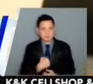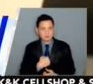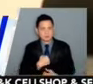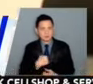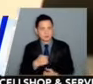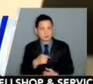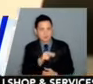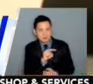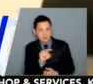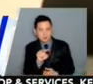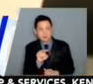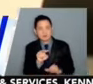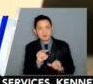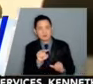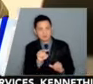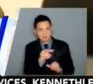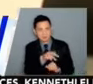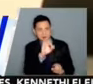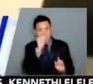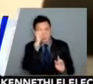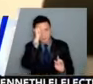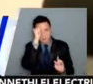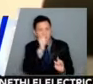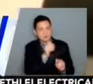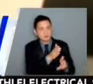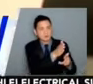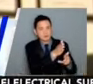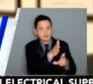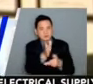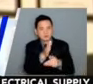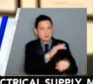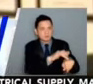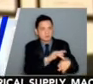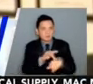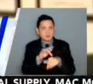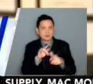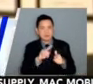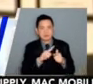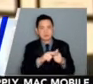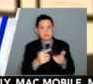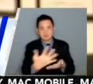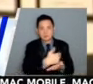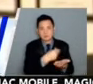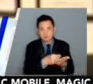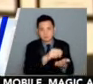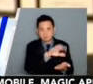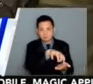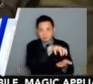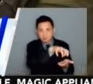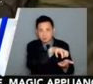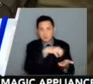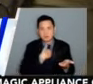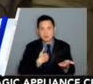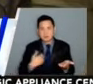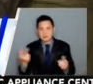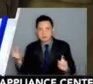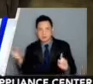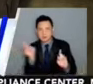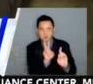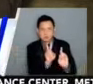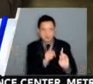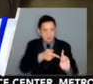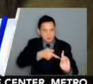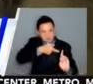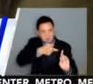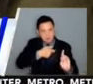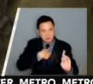Pag naniningil na po siya, doon po, lalapitan na po nung kasama ko. Tapos sabi ako na, huwag papalag, papatayin kita. Nagsisisi naman